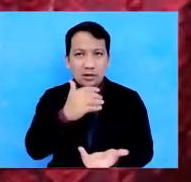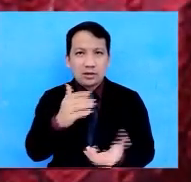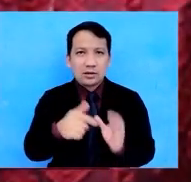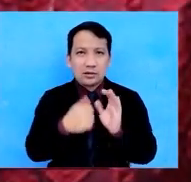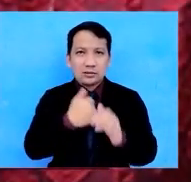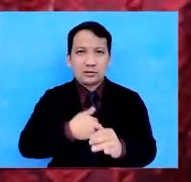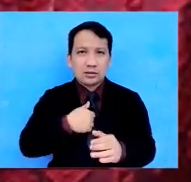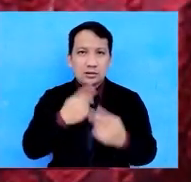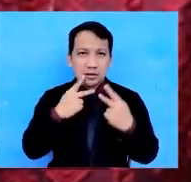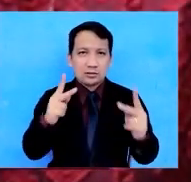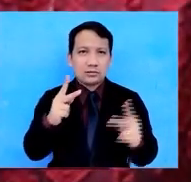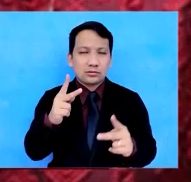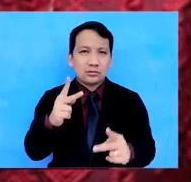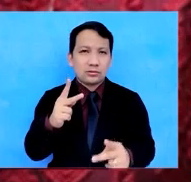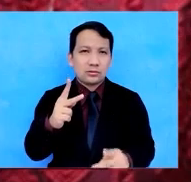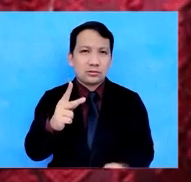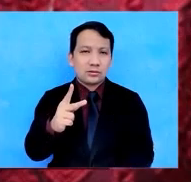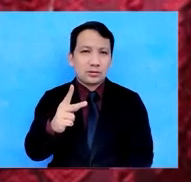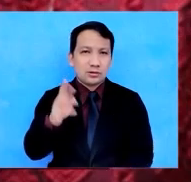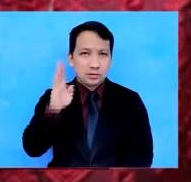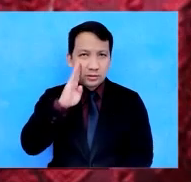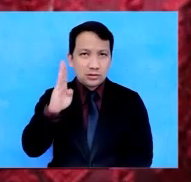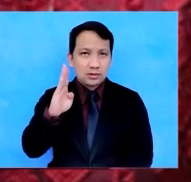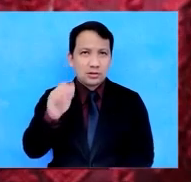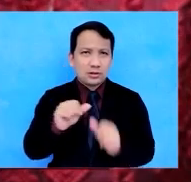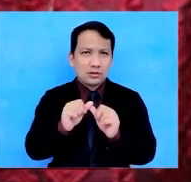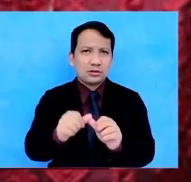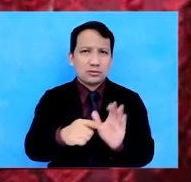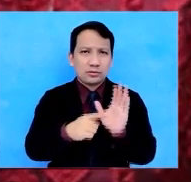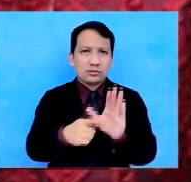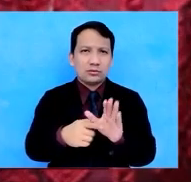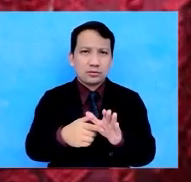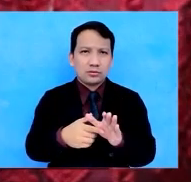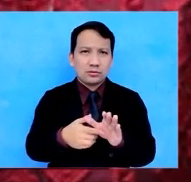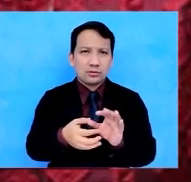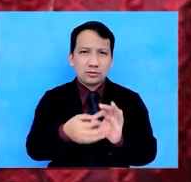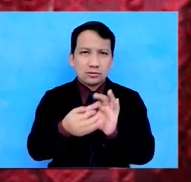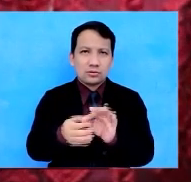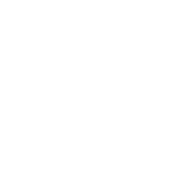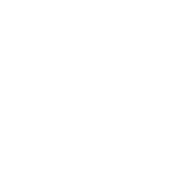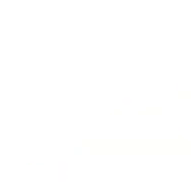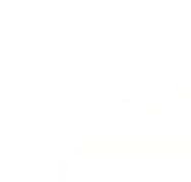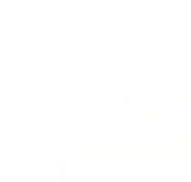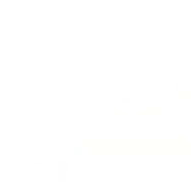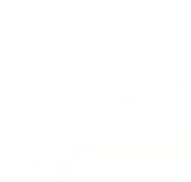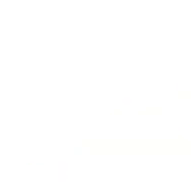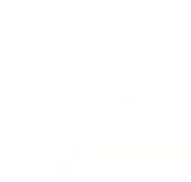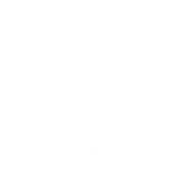public apology si Brosas mula kay Padilla bilang respeto sa kababaihan.